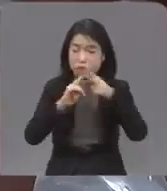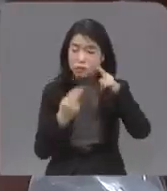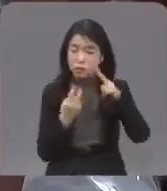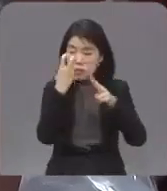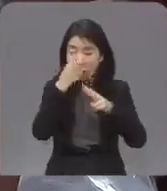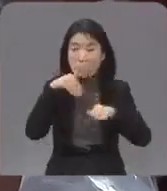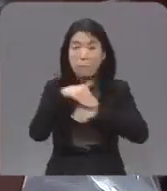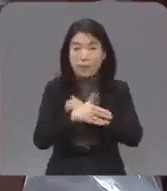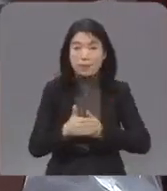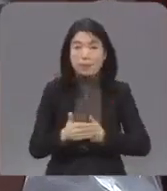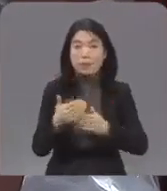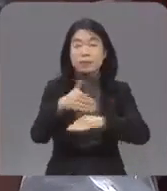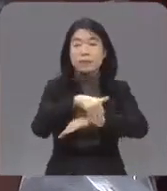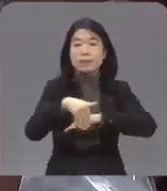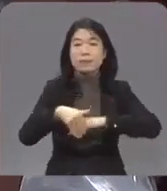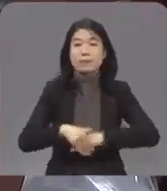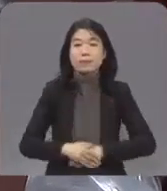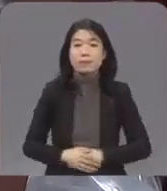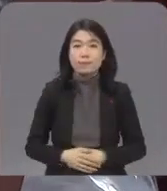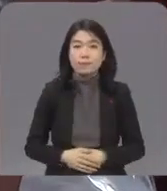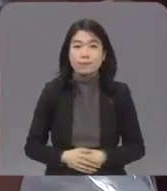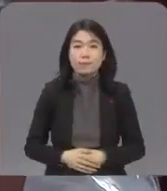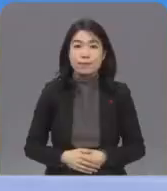방식으로 이루어집니다.